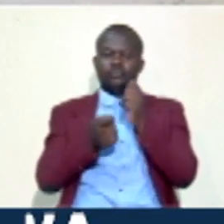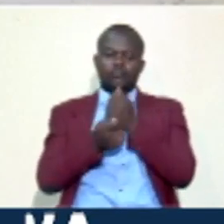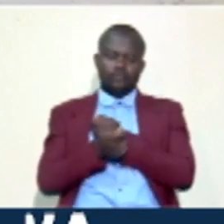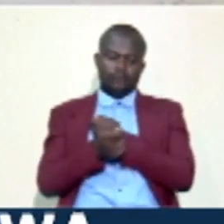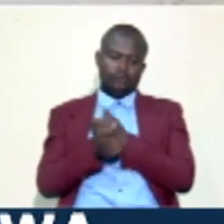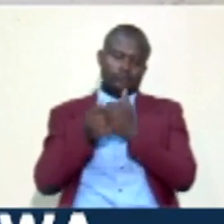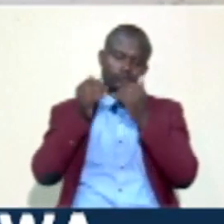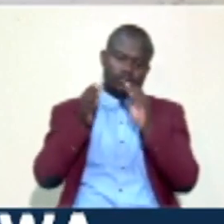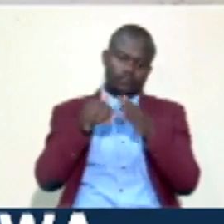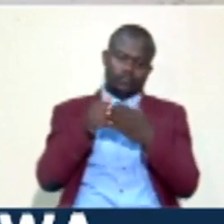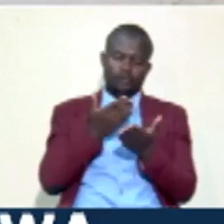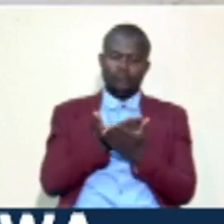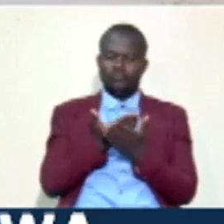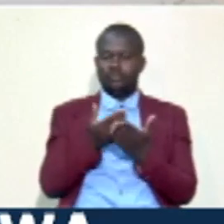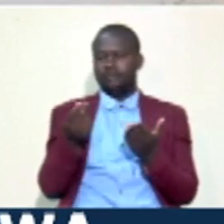umuntu yandikiwe